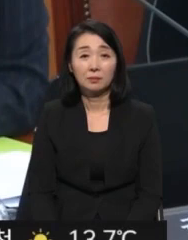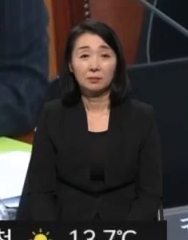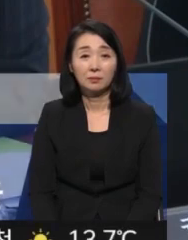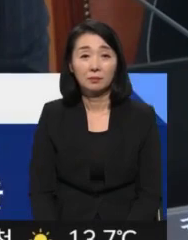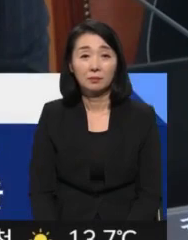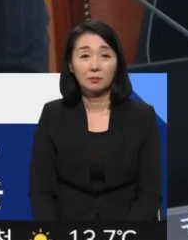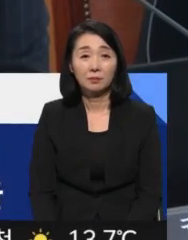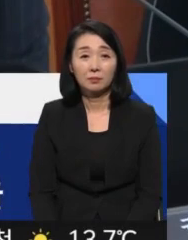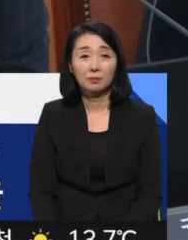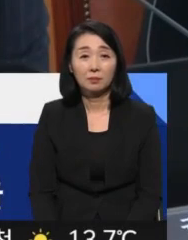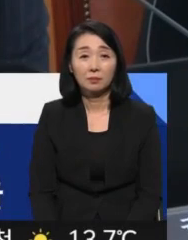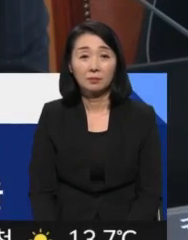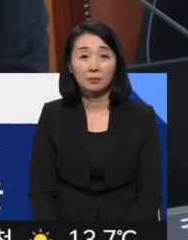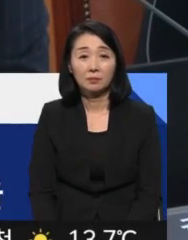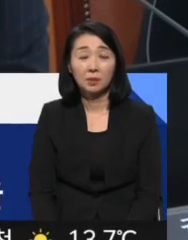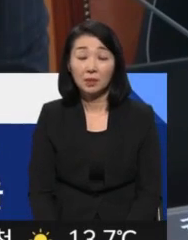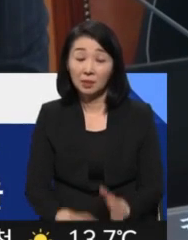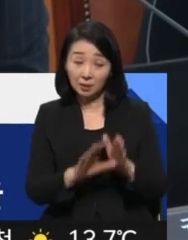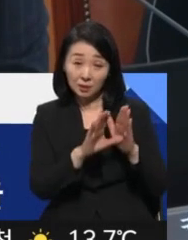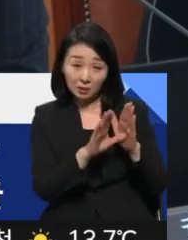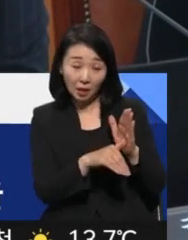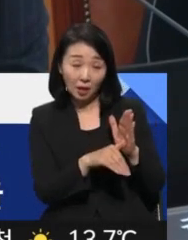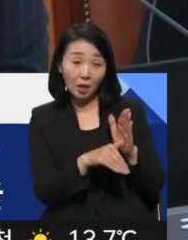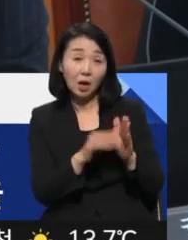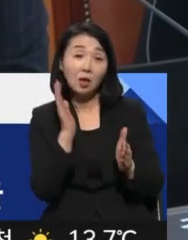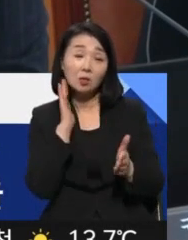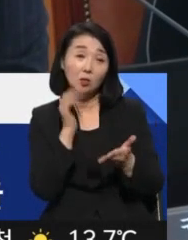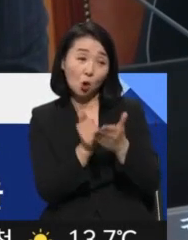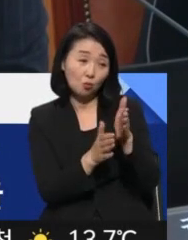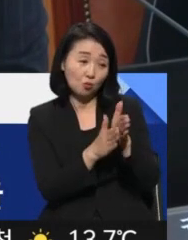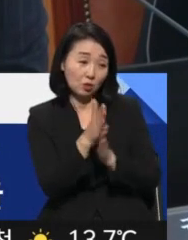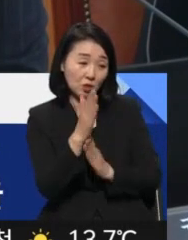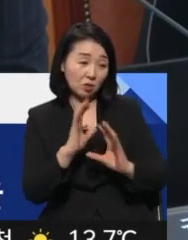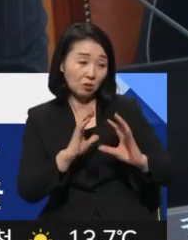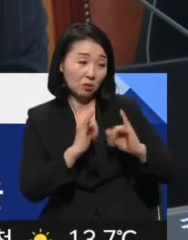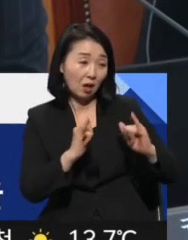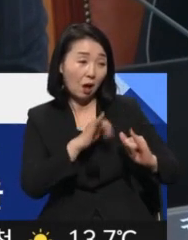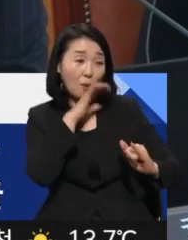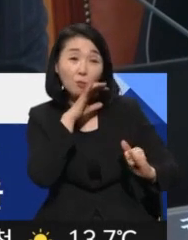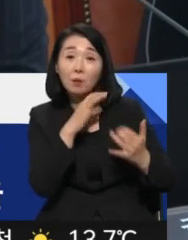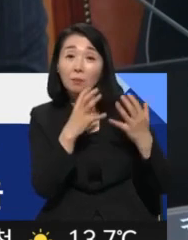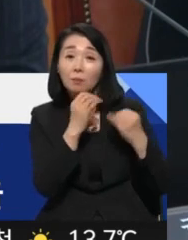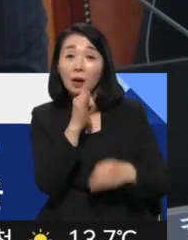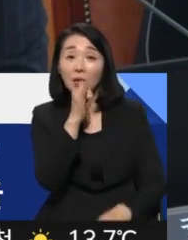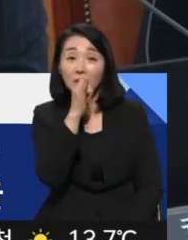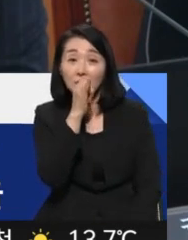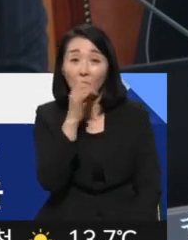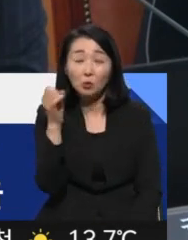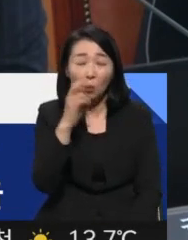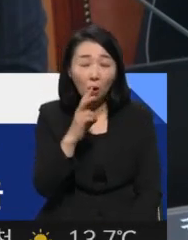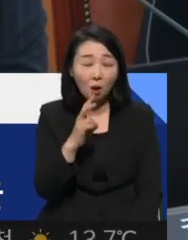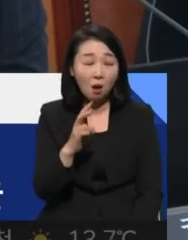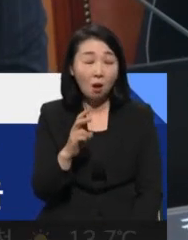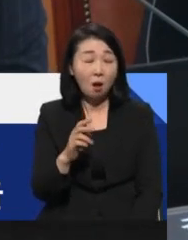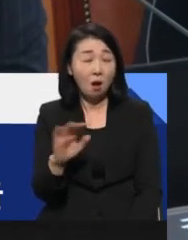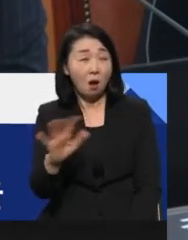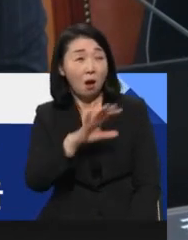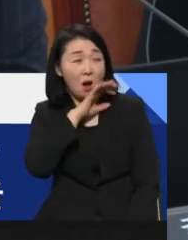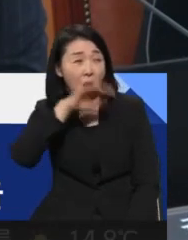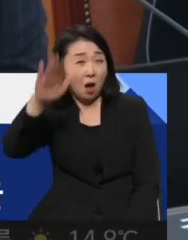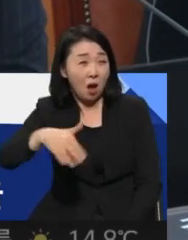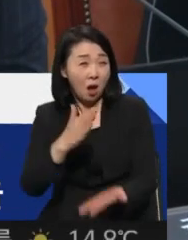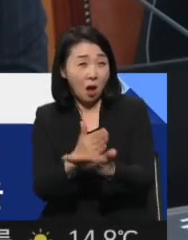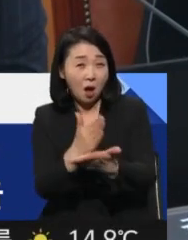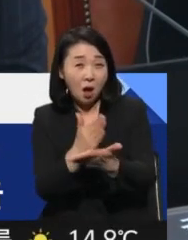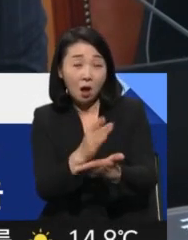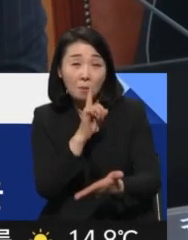당시 워낙 그 의정부시의 주민들의 반발이 크고 발칵 뒤집힌 상태가 되니까